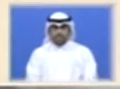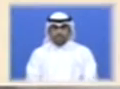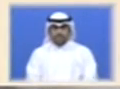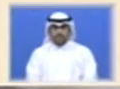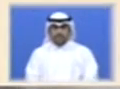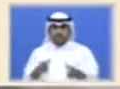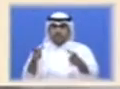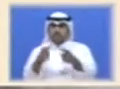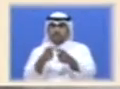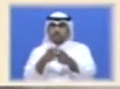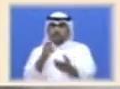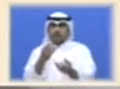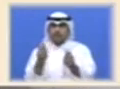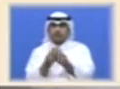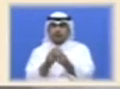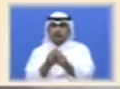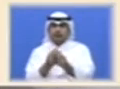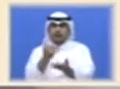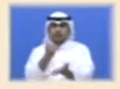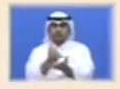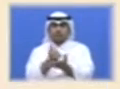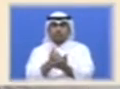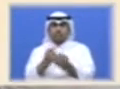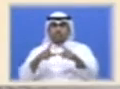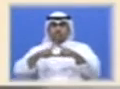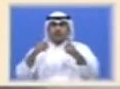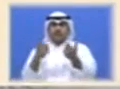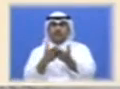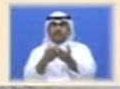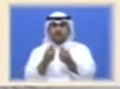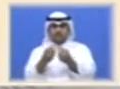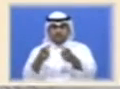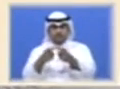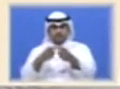عقدت لجنة تنمية الموارد البشرية اجتماعها